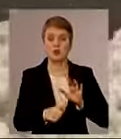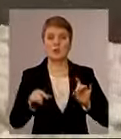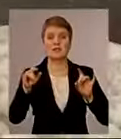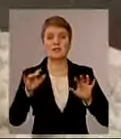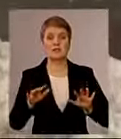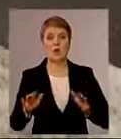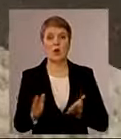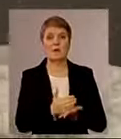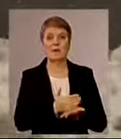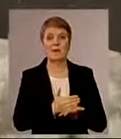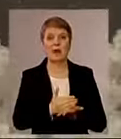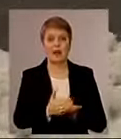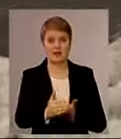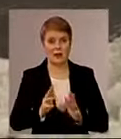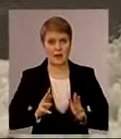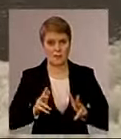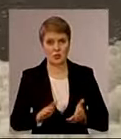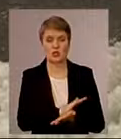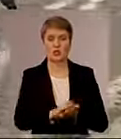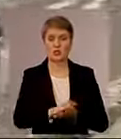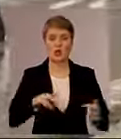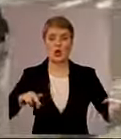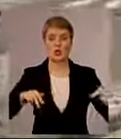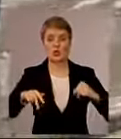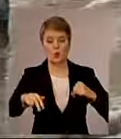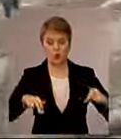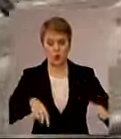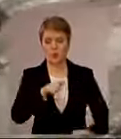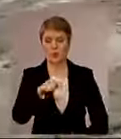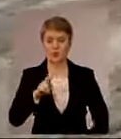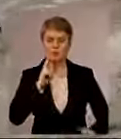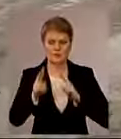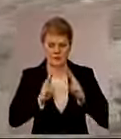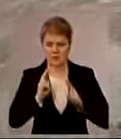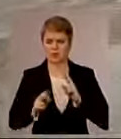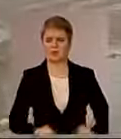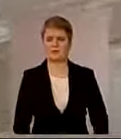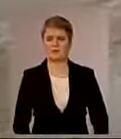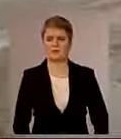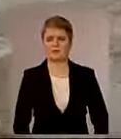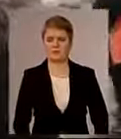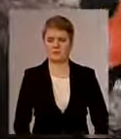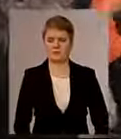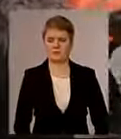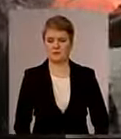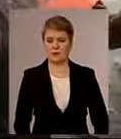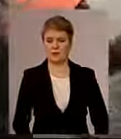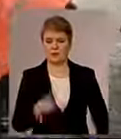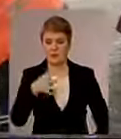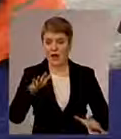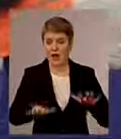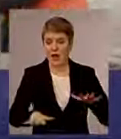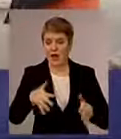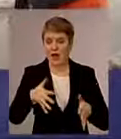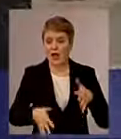снігоприбиральних машин. Чистять комунальники і тротуари, однак люди все одно скаржаться. Такі калюжі, да,